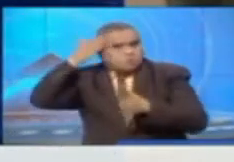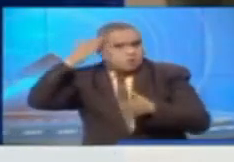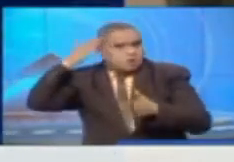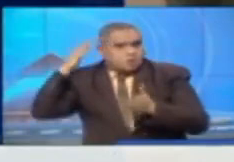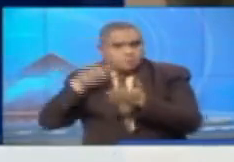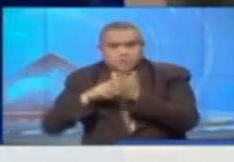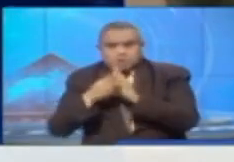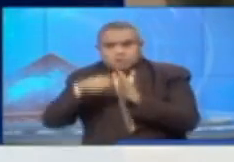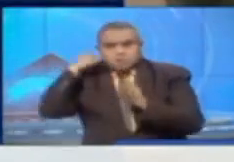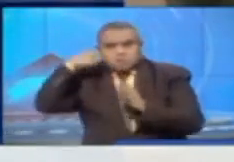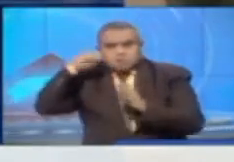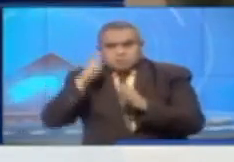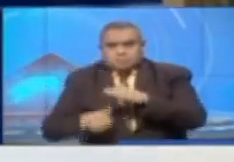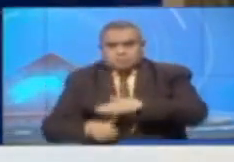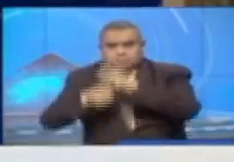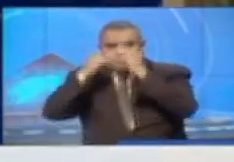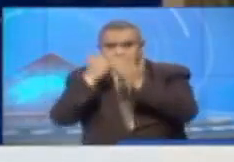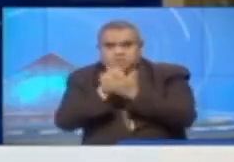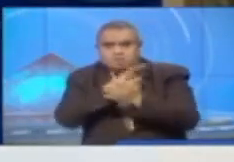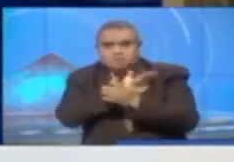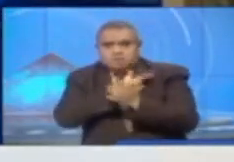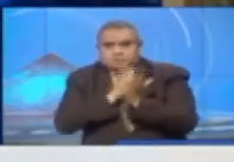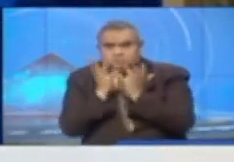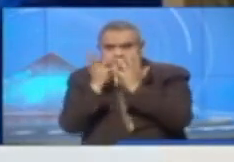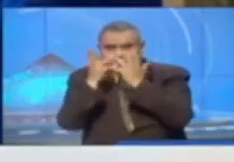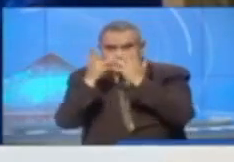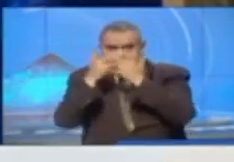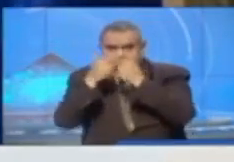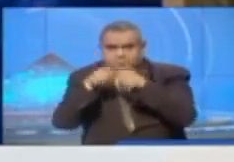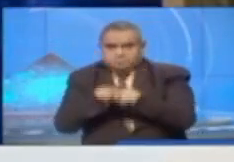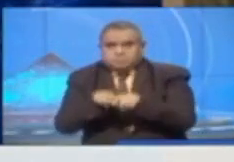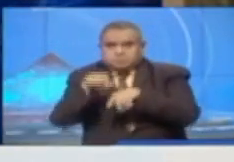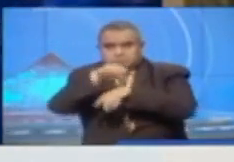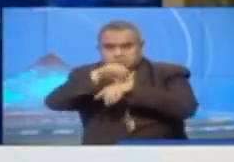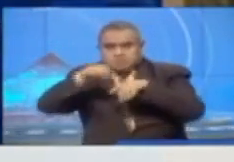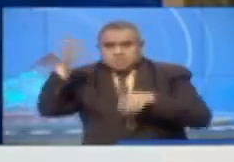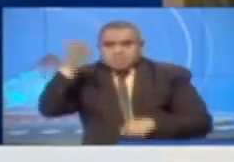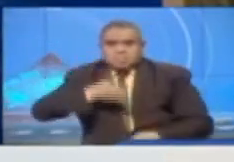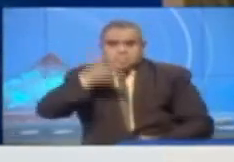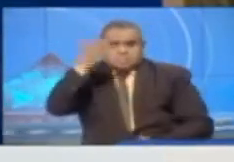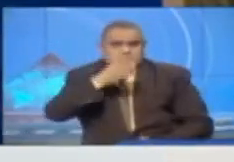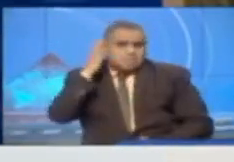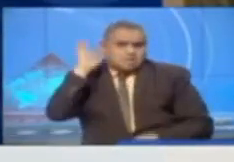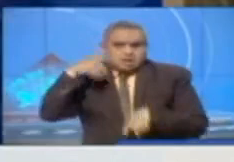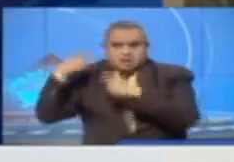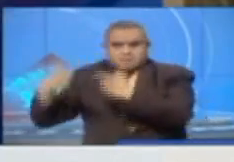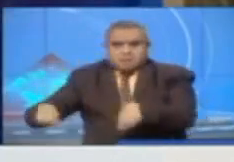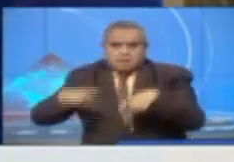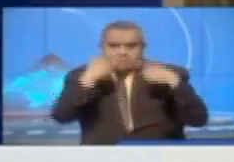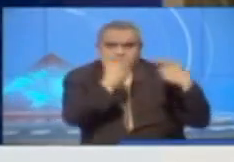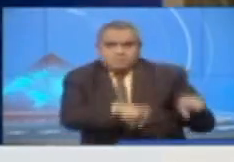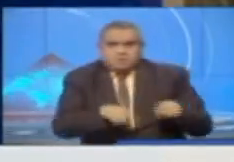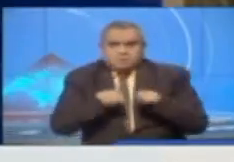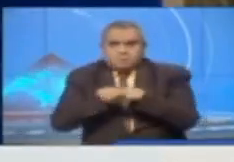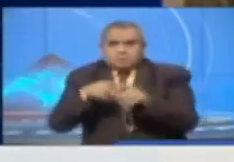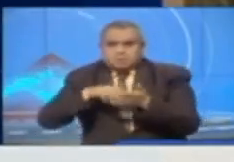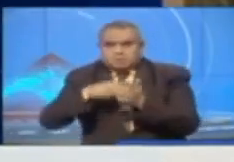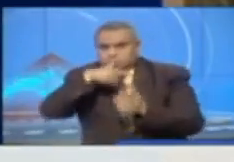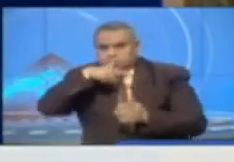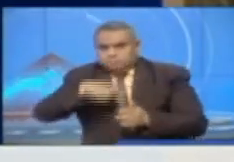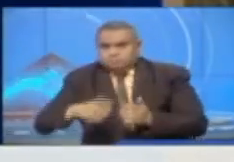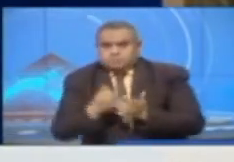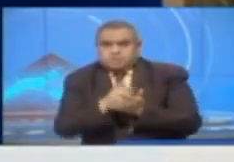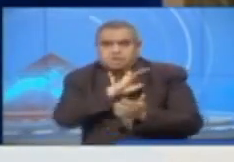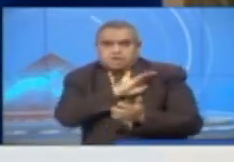وأكد رئيس أركان حرب القوات المسلحة عمق العلاقات والروابط التاريخية لكلا البلدين، مشيرا إلى حرص